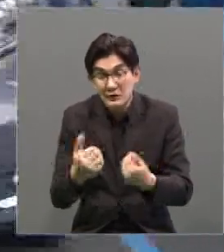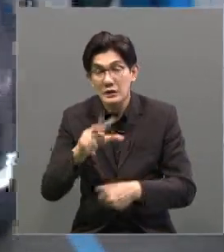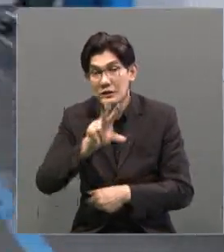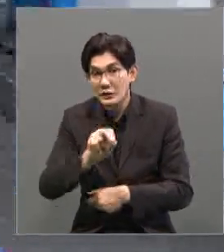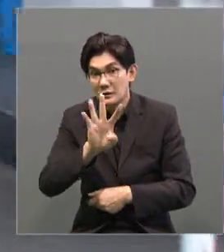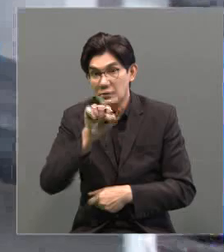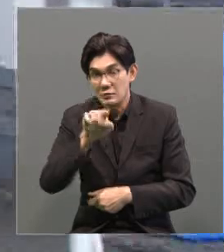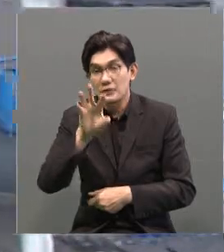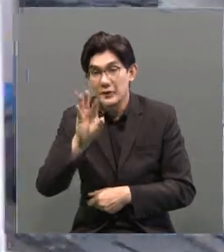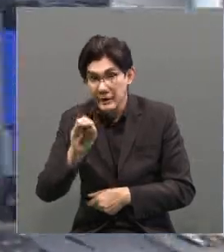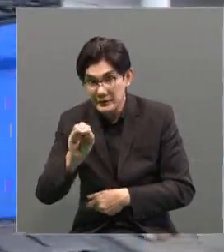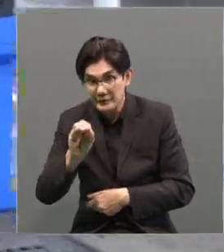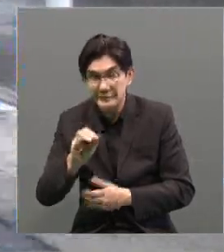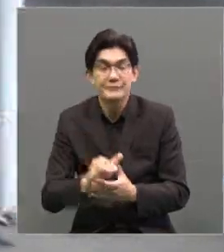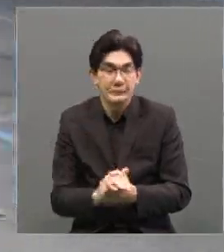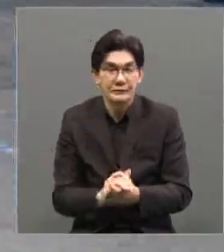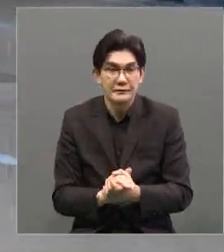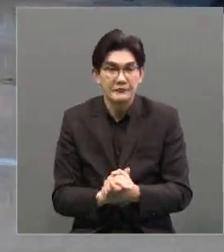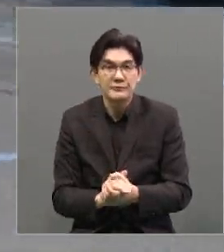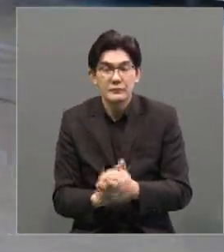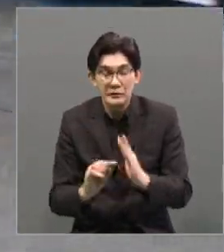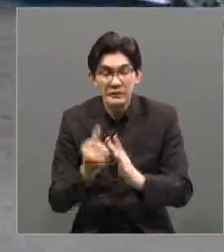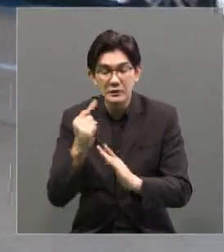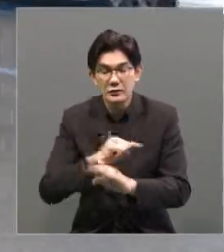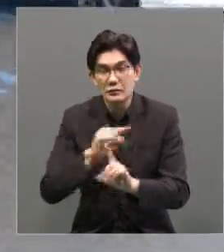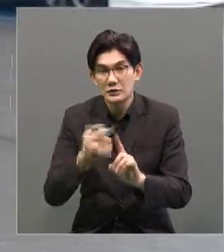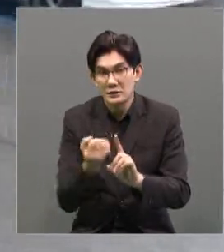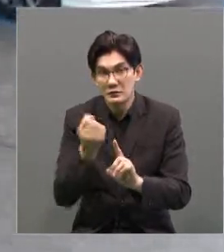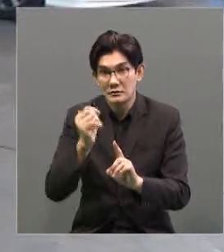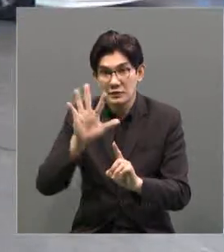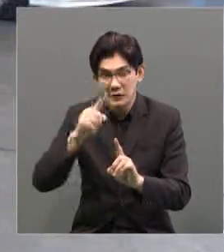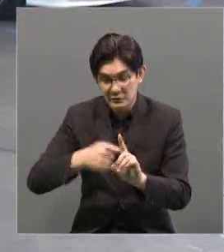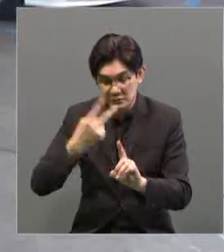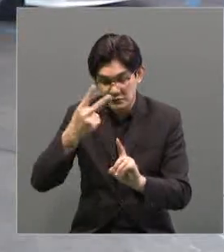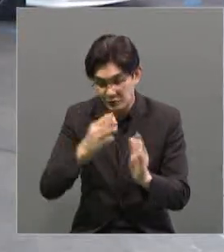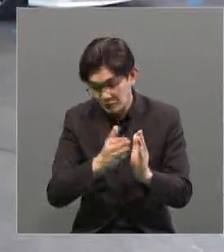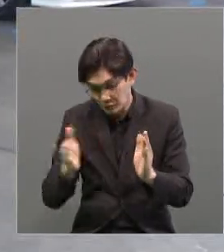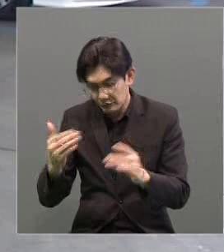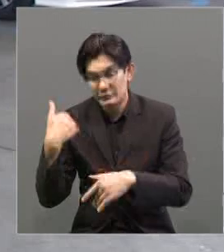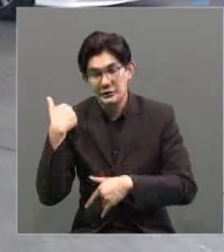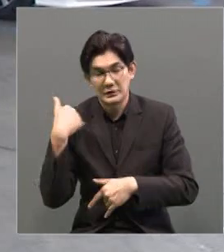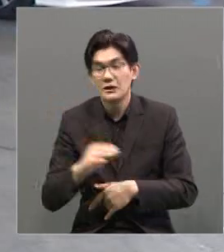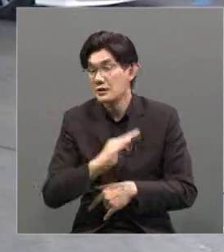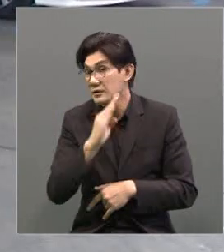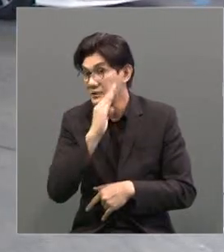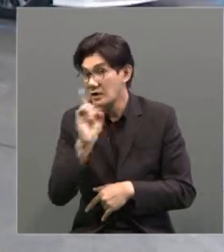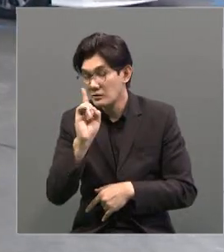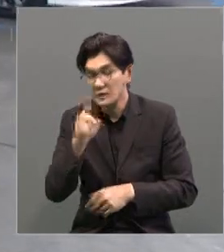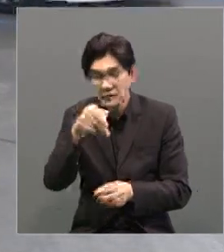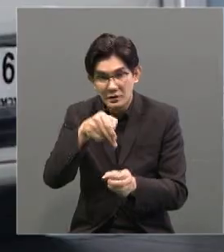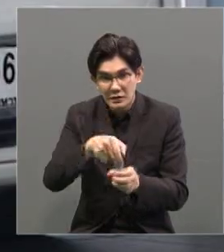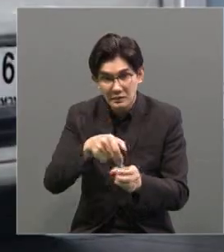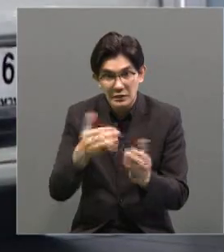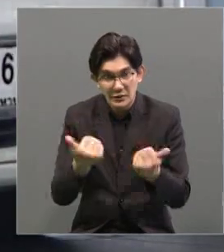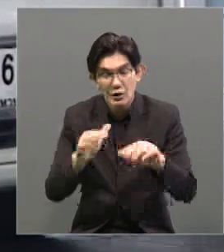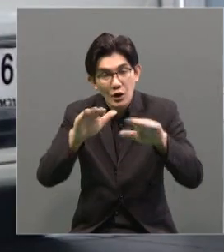ที่34.50 บาทต่อลิตรโดยให้มีผลตั้งแต่วันที่15 กุมภาพันธ์นี้เป็นต้นไปและหากสถานการณ์ราคาน้ำมัน